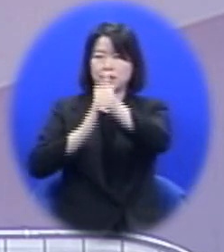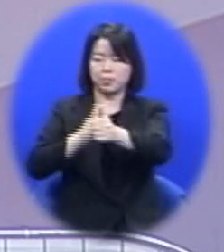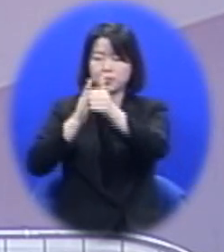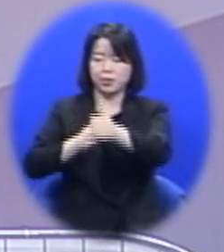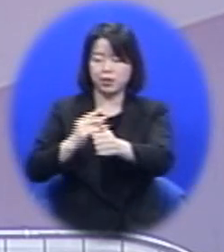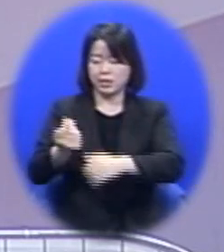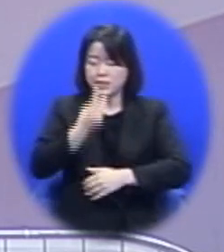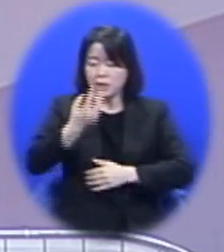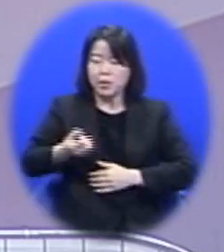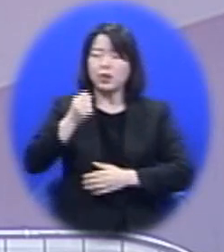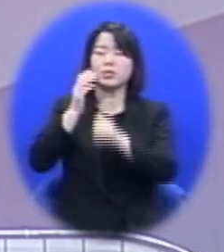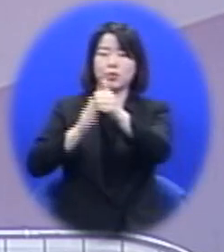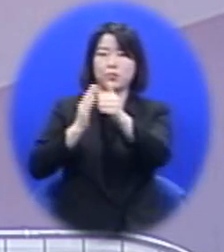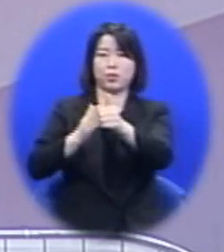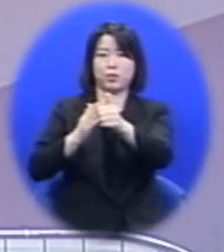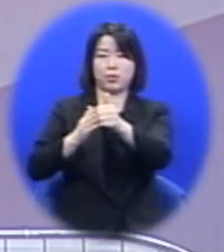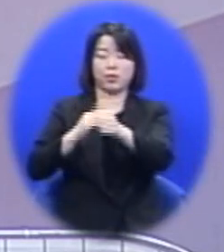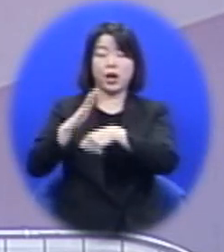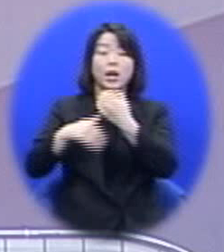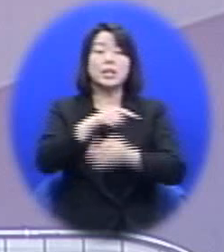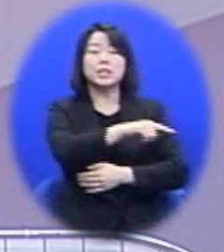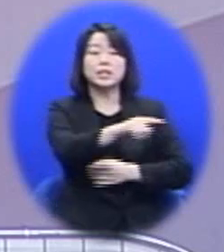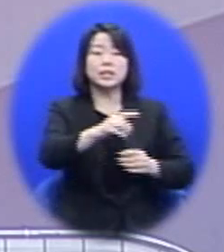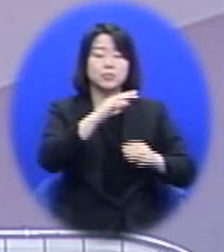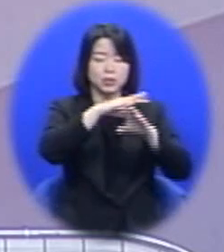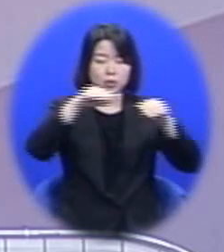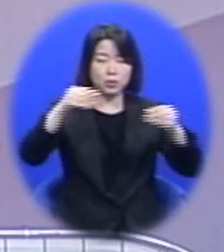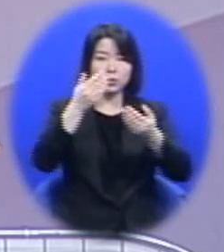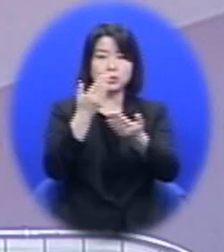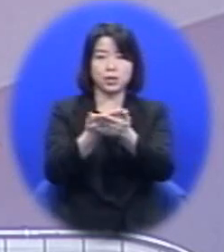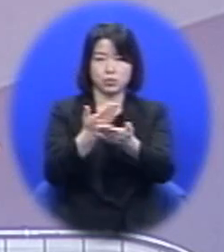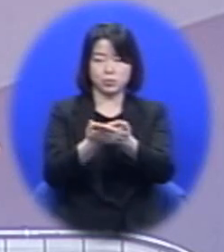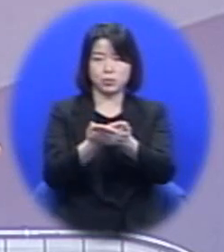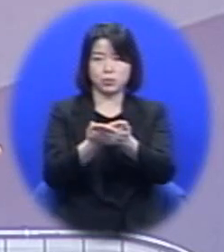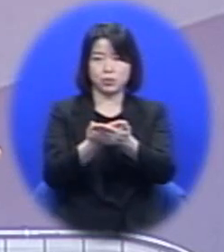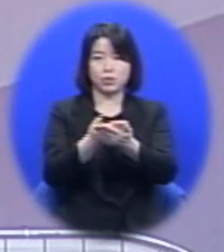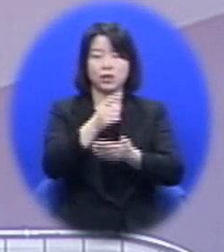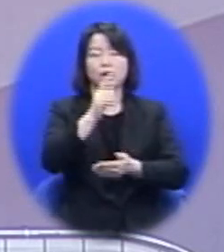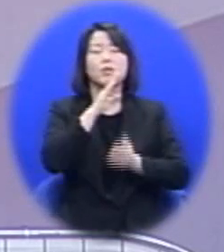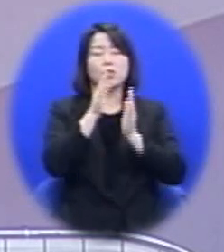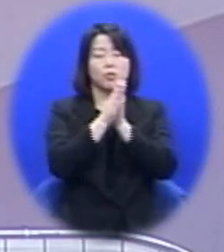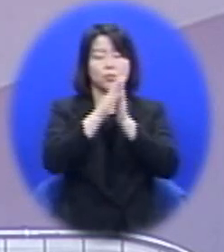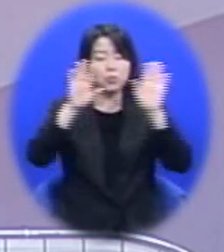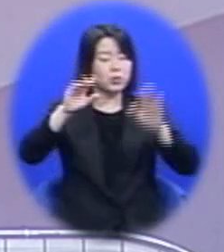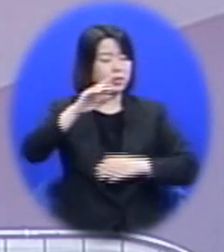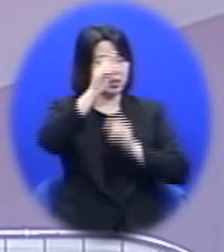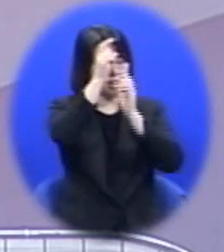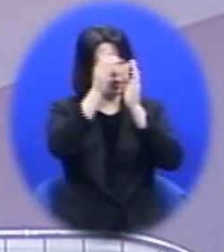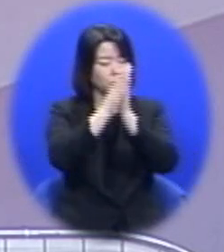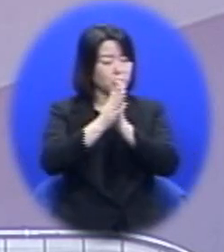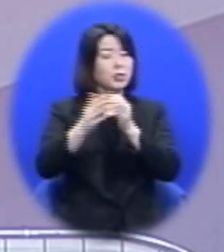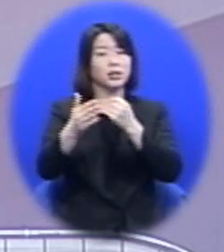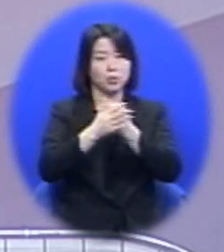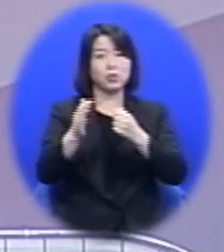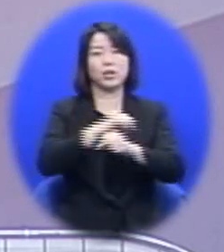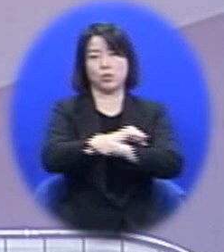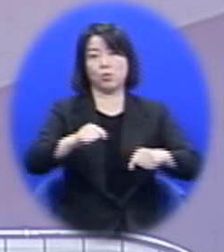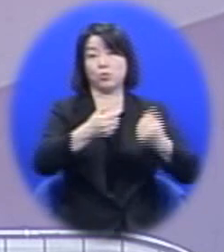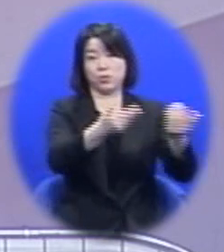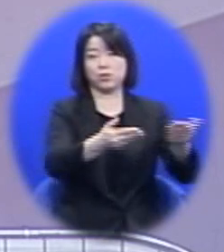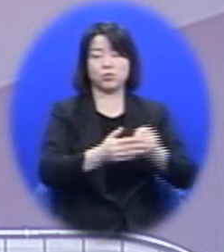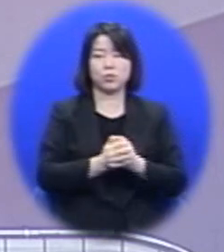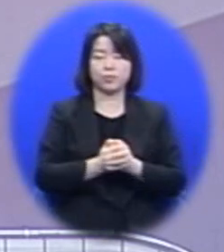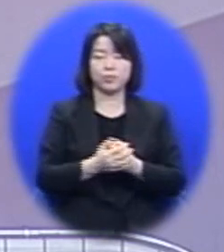하나님께서 모세의 기도를 들으시고 용서하십니다. 그런데 하나님이 이렇게 말씀하십니다.